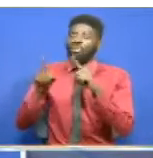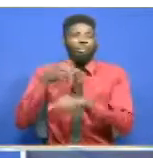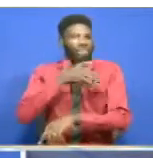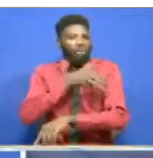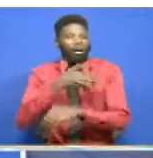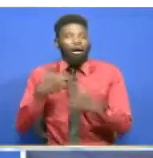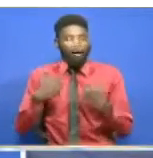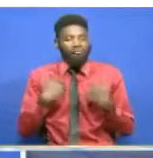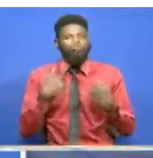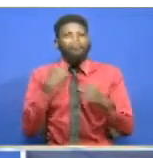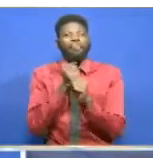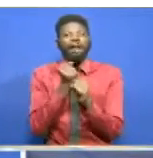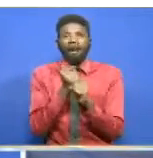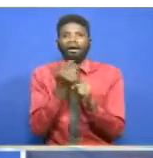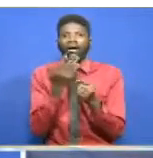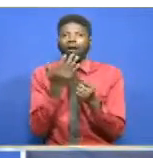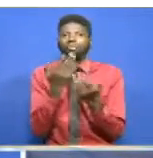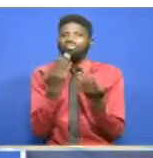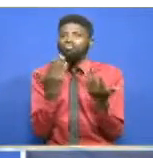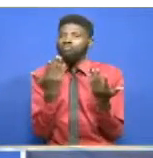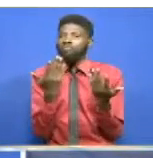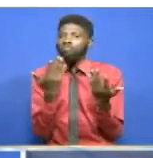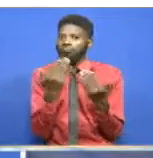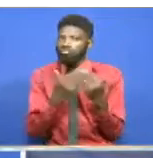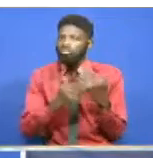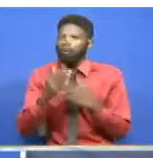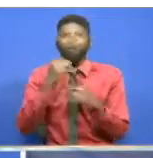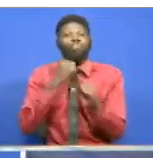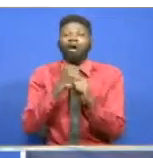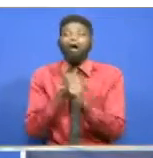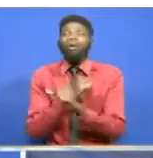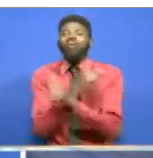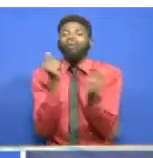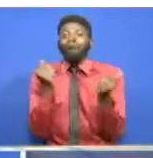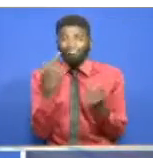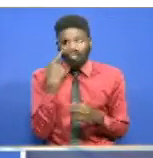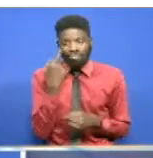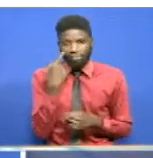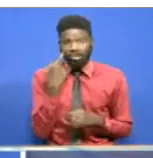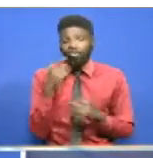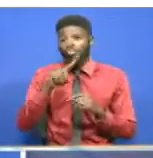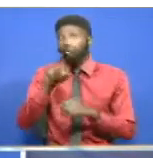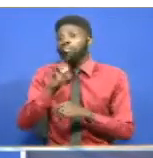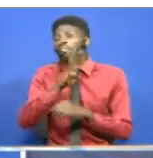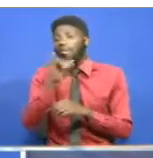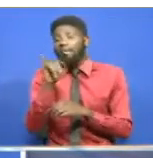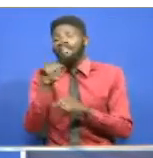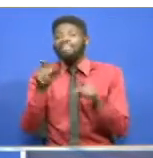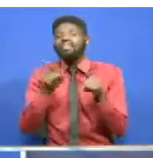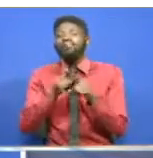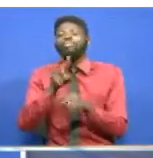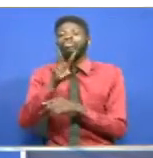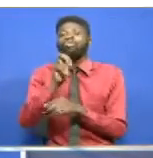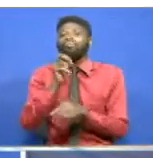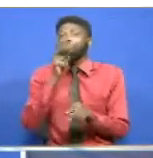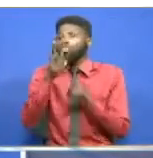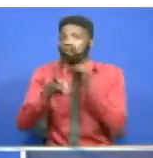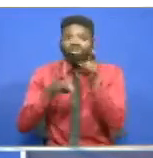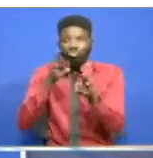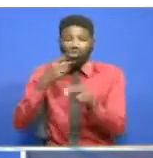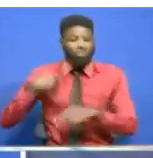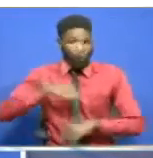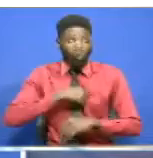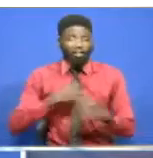therefore the question would be, even as we look at BBI and the road to 2022, do we have the